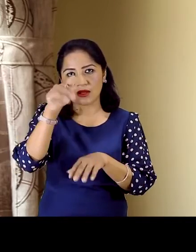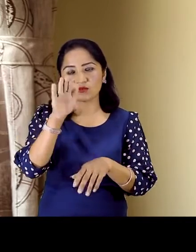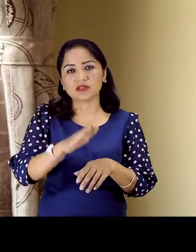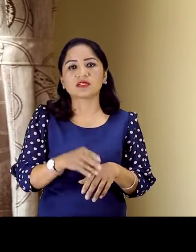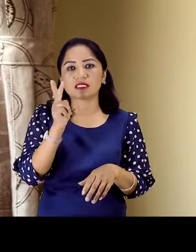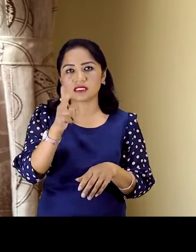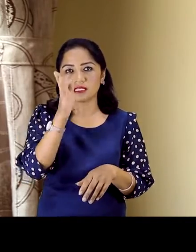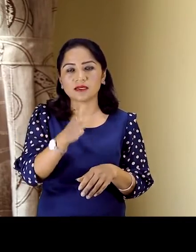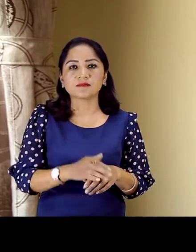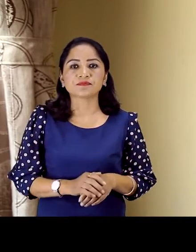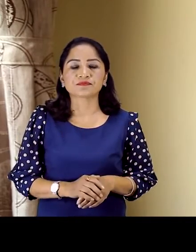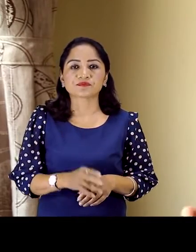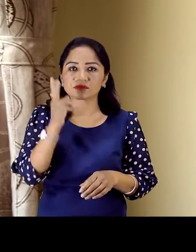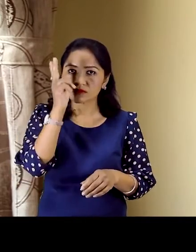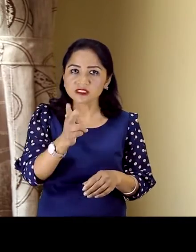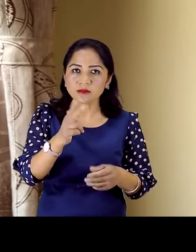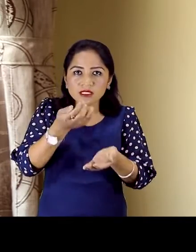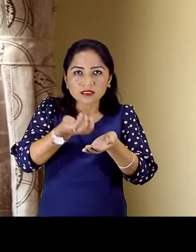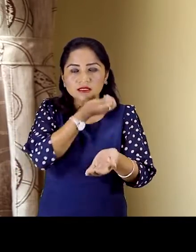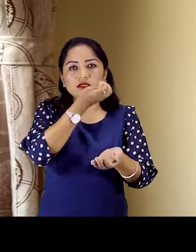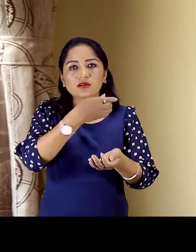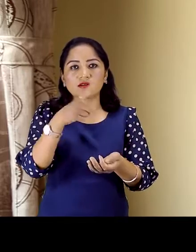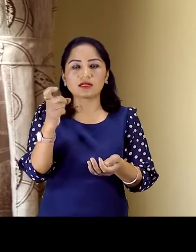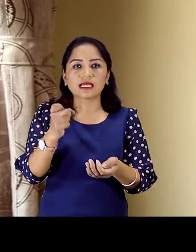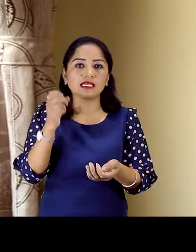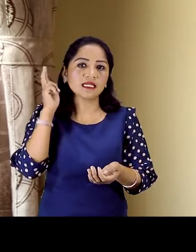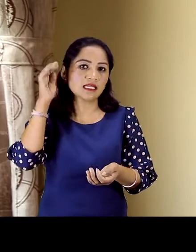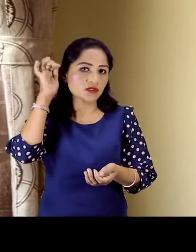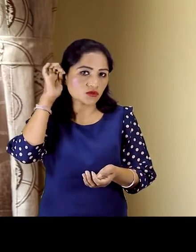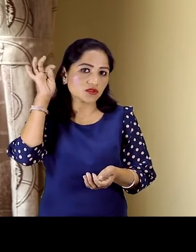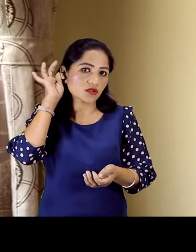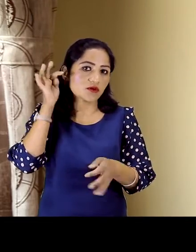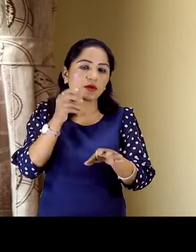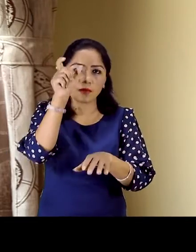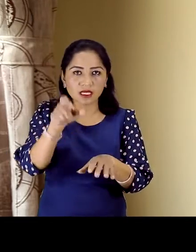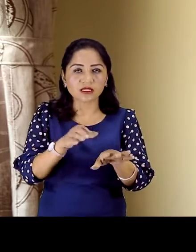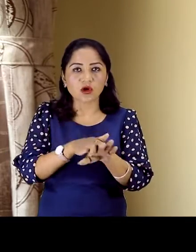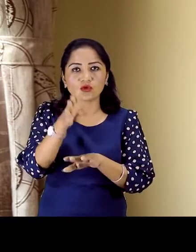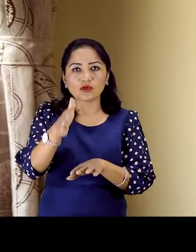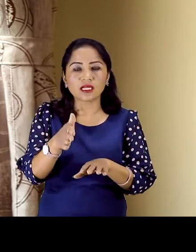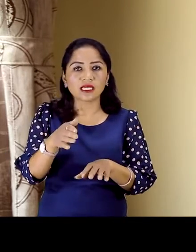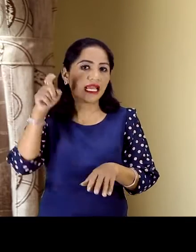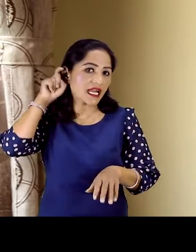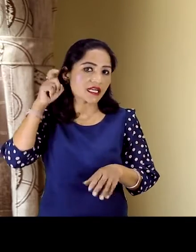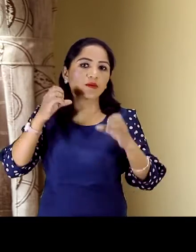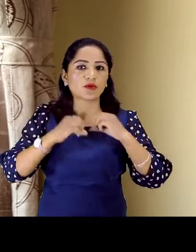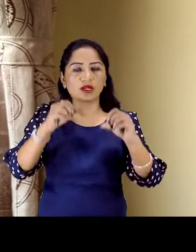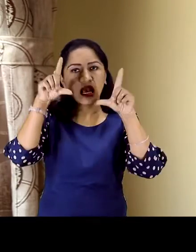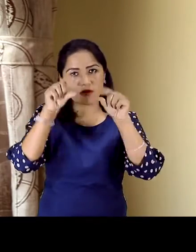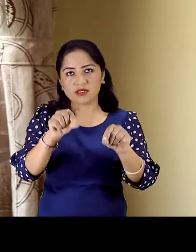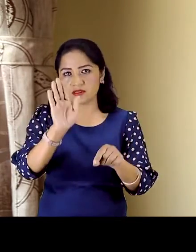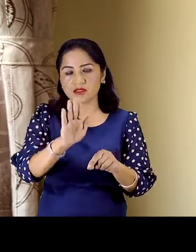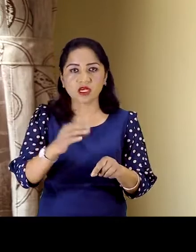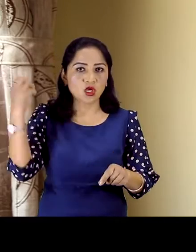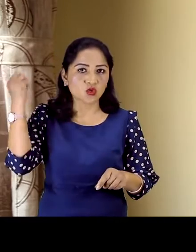बहुन चाहिए। तेसे बादा बस्णा फो लागी घार लेशे खेली लेशे हेरीनेडे लगानो